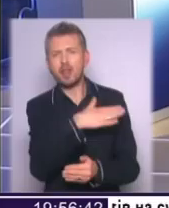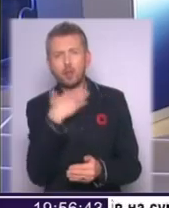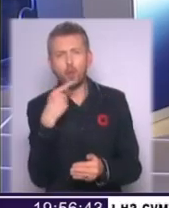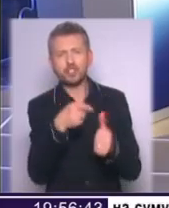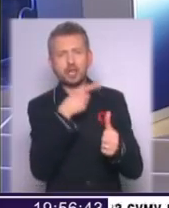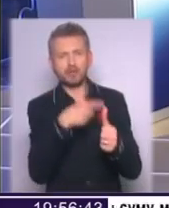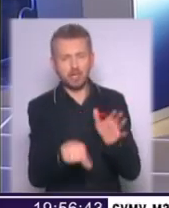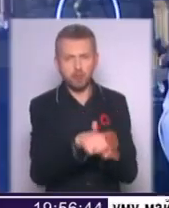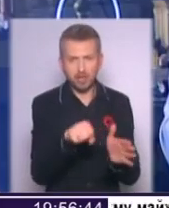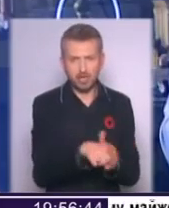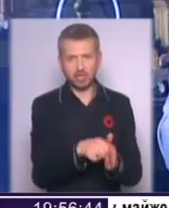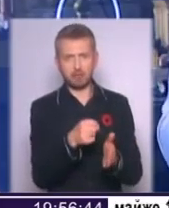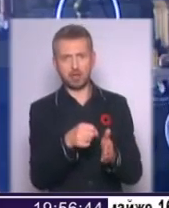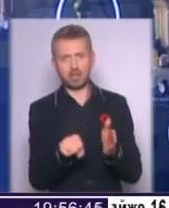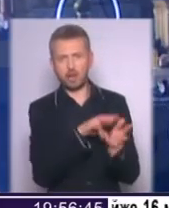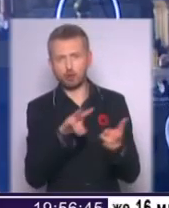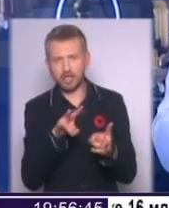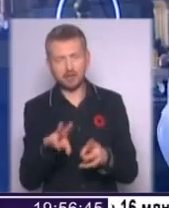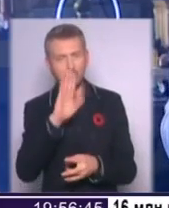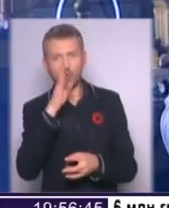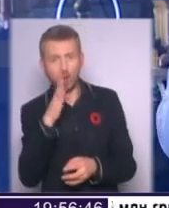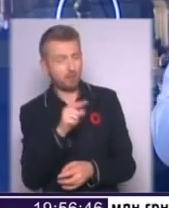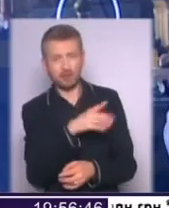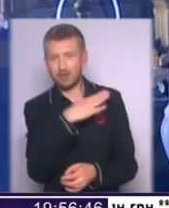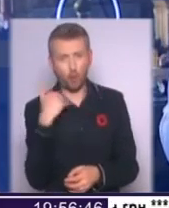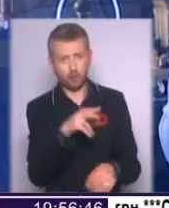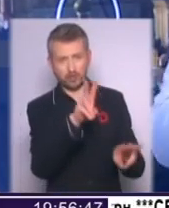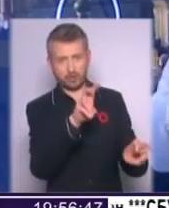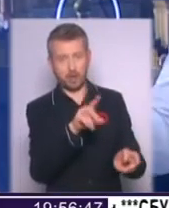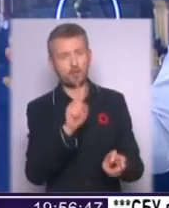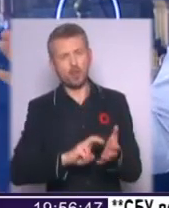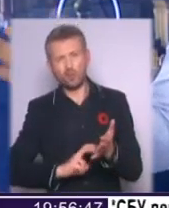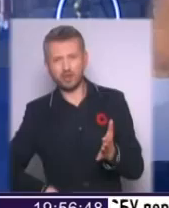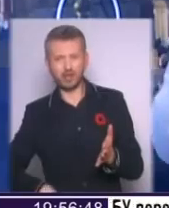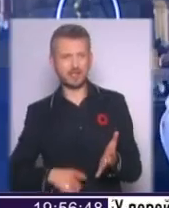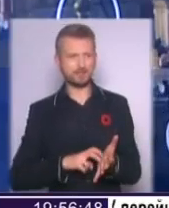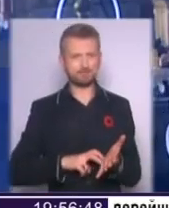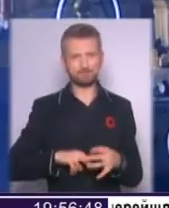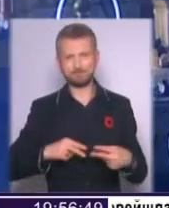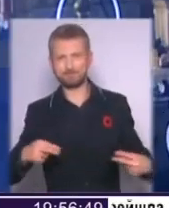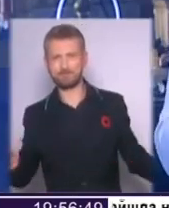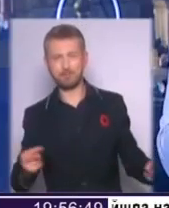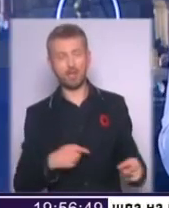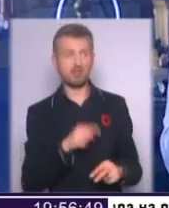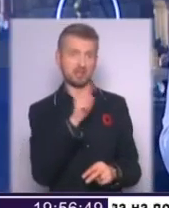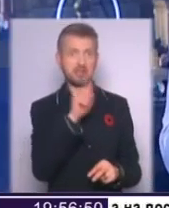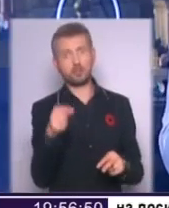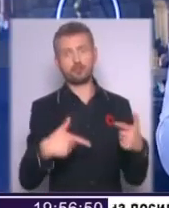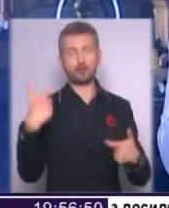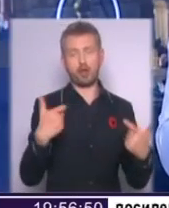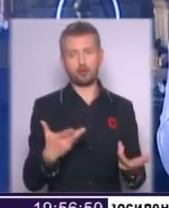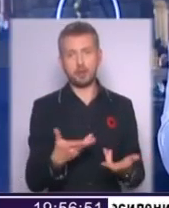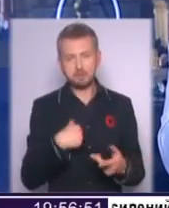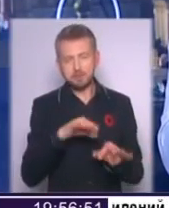називати бандитами, терористами, ворогами. Вона уникає відповідей. Там і ті стріляють. Ми ж то прекрасно